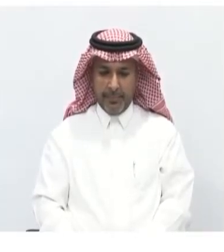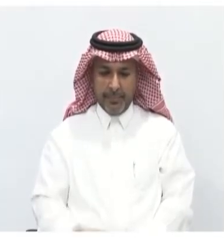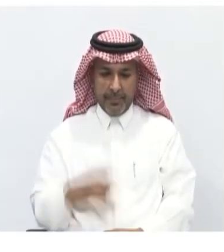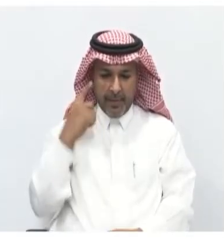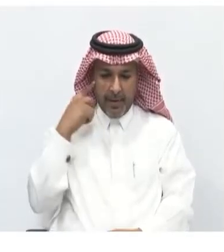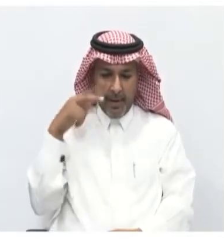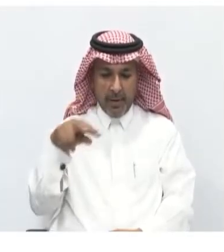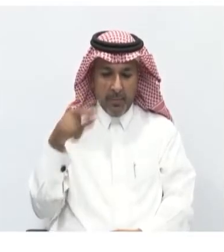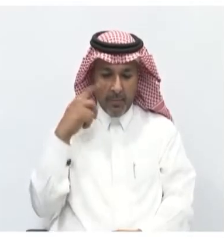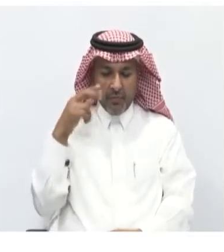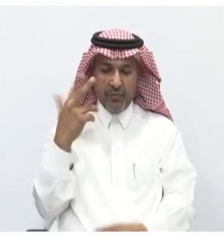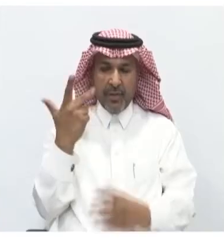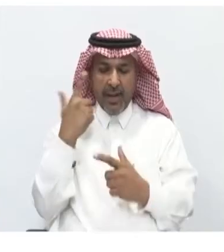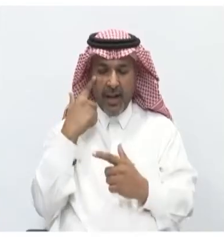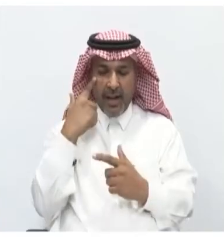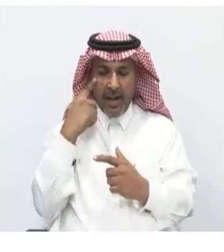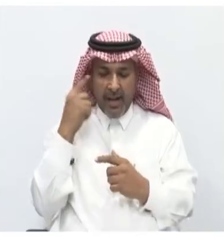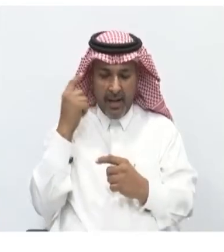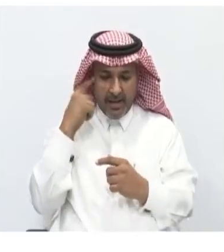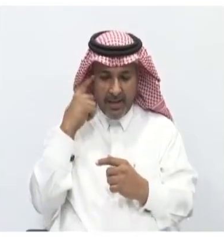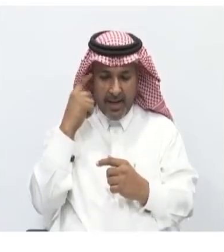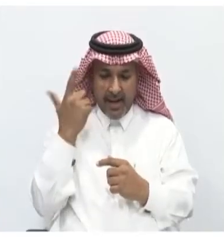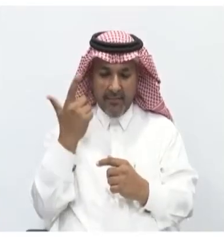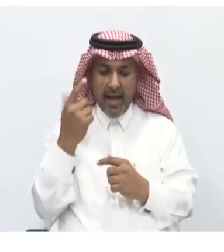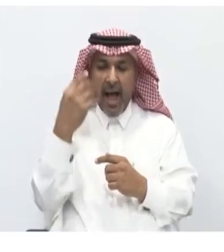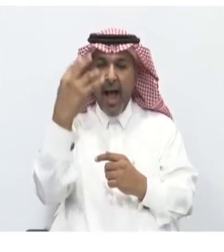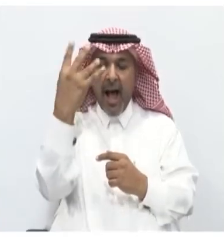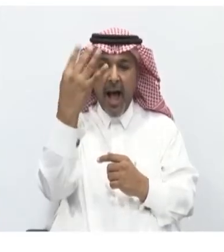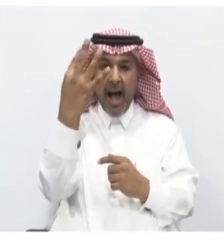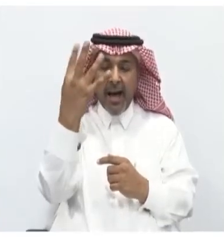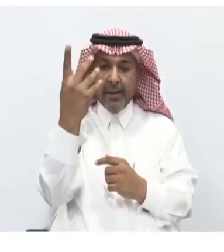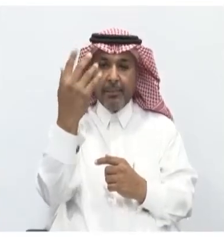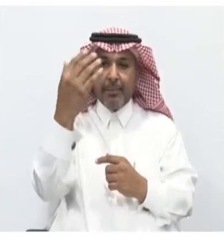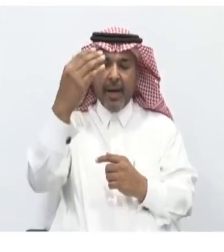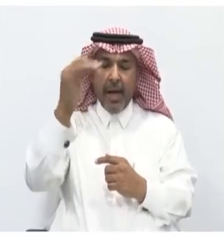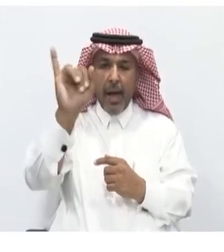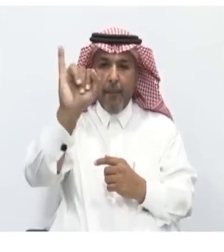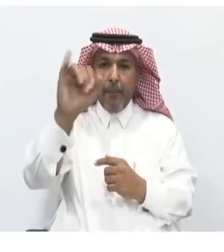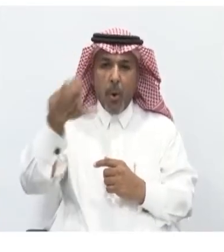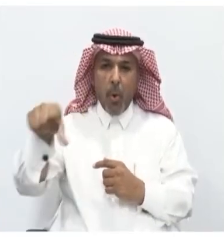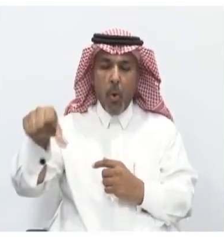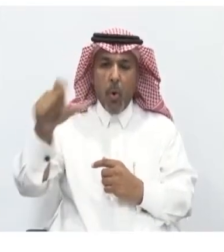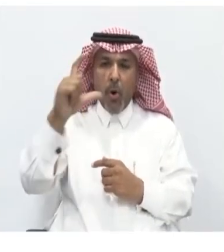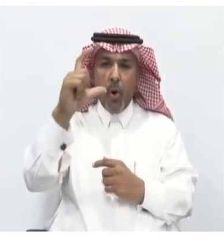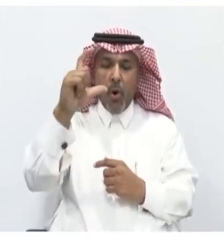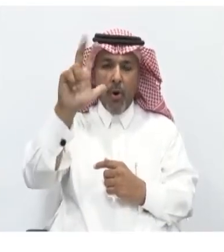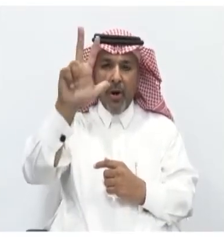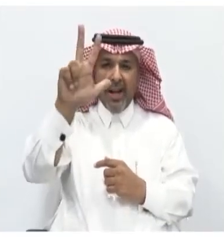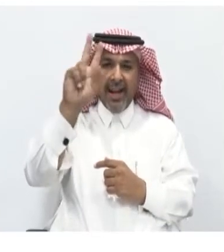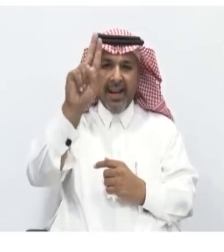نستطيع القول ان اربعه مولات من الحديد قد